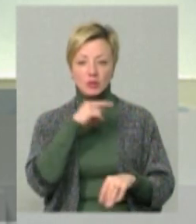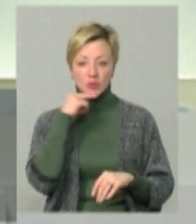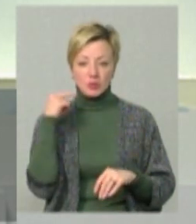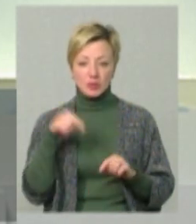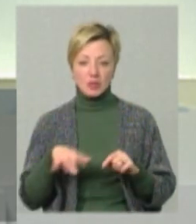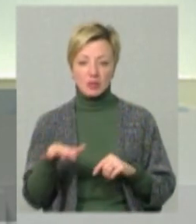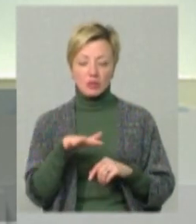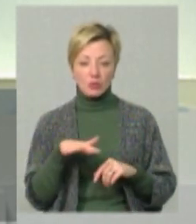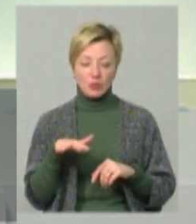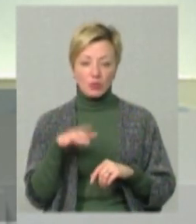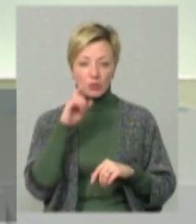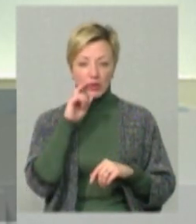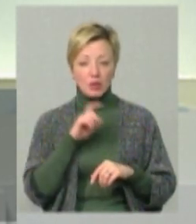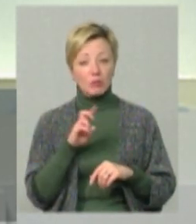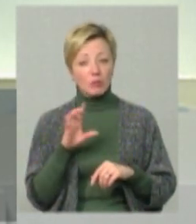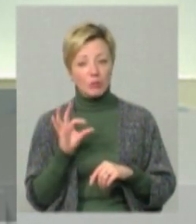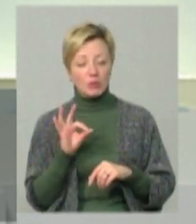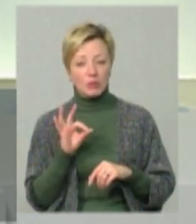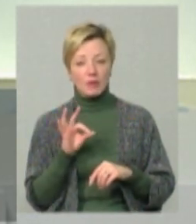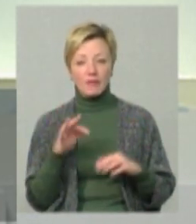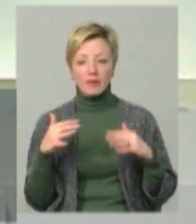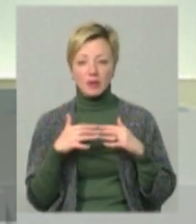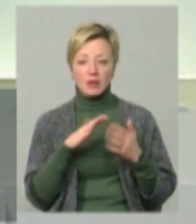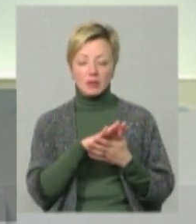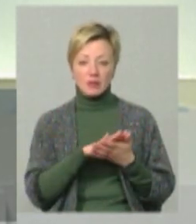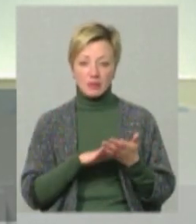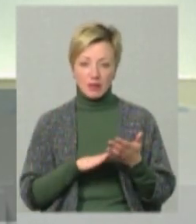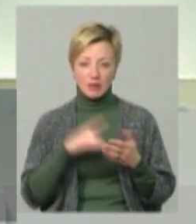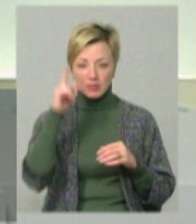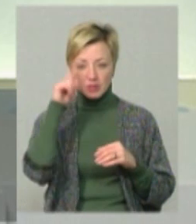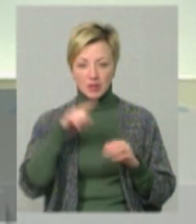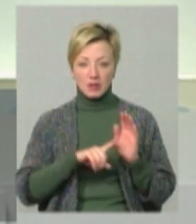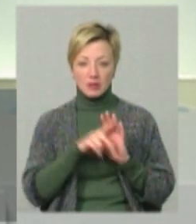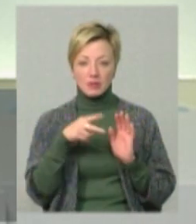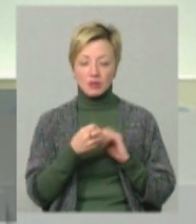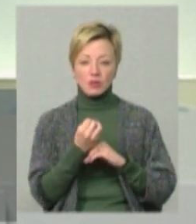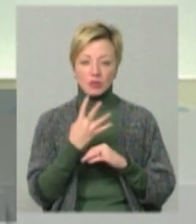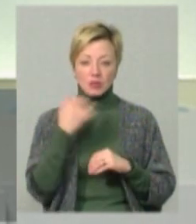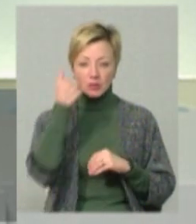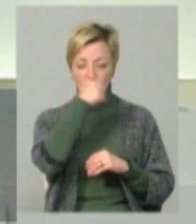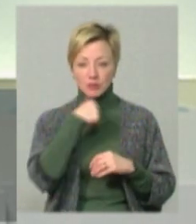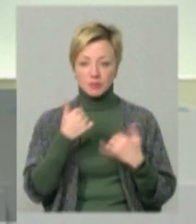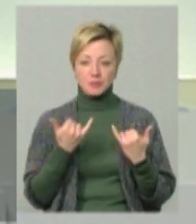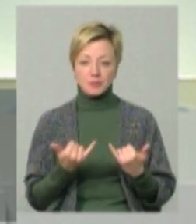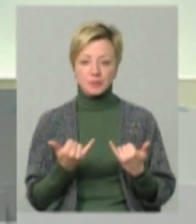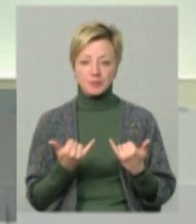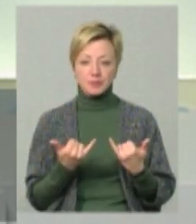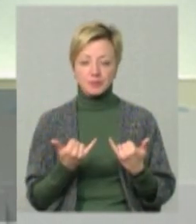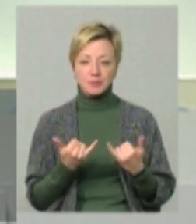Федерації на територію України, адже війна триває, як ми знаємо, з 2014 року.